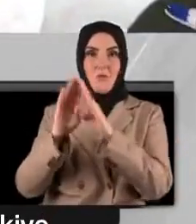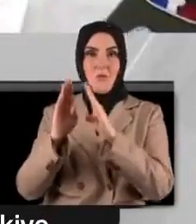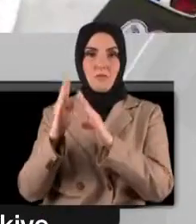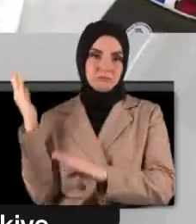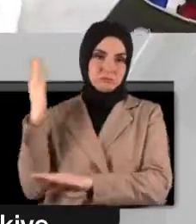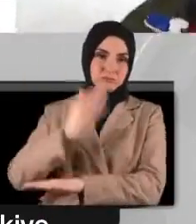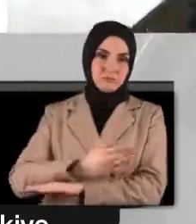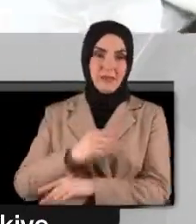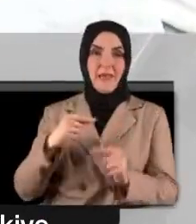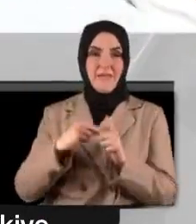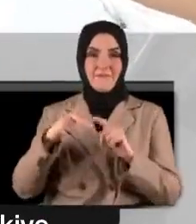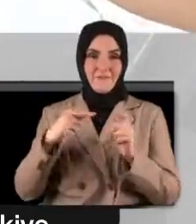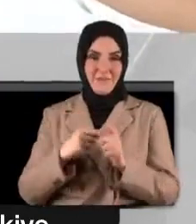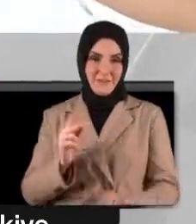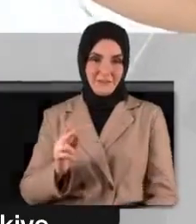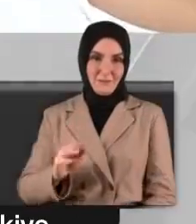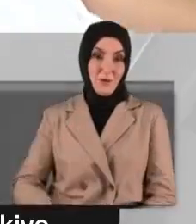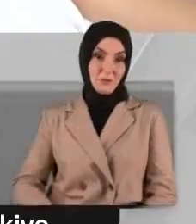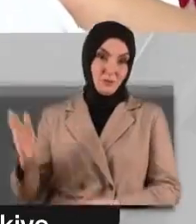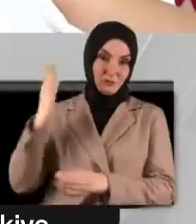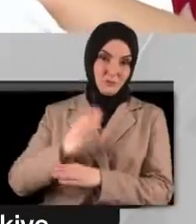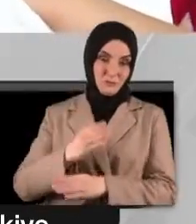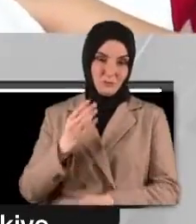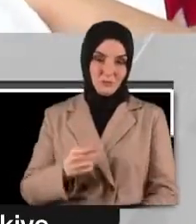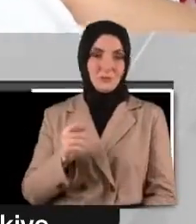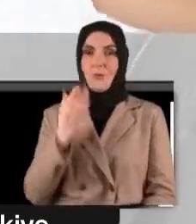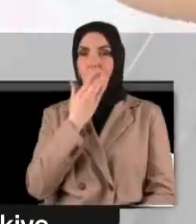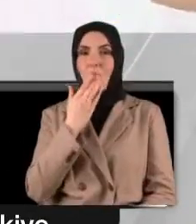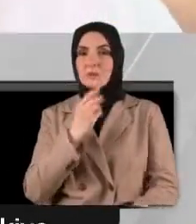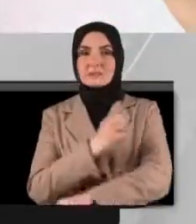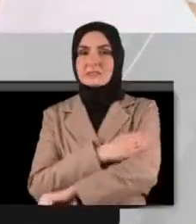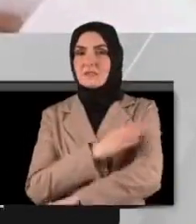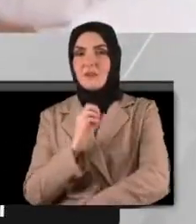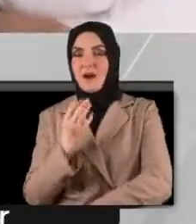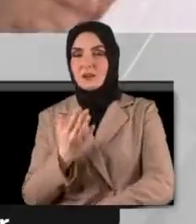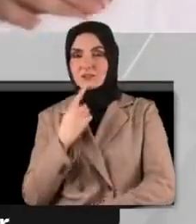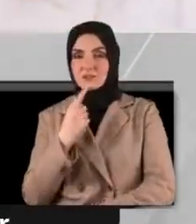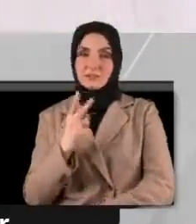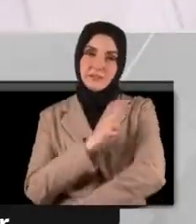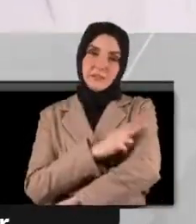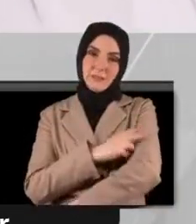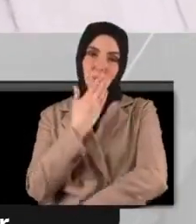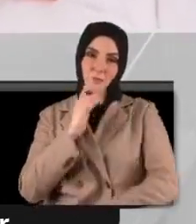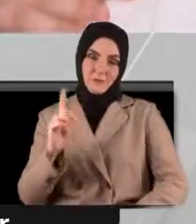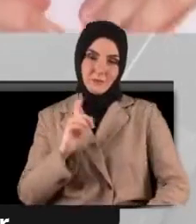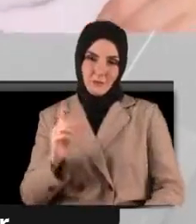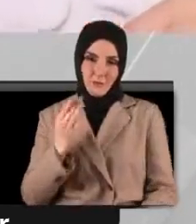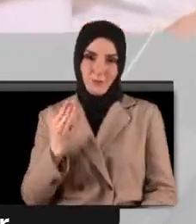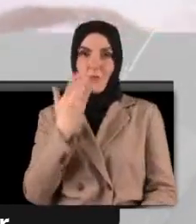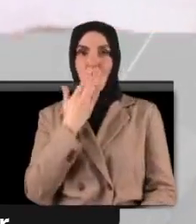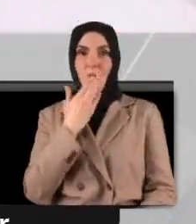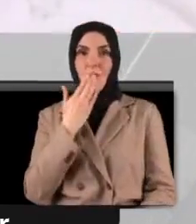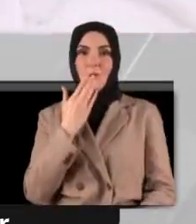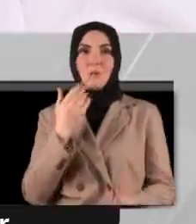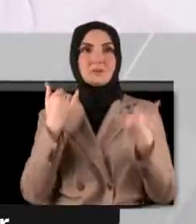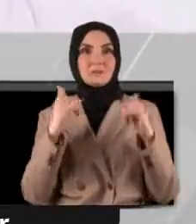Efe'cim kaçıncı sınıfa gidiyorsun? İki. İkinci sınıfa gidiyorsun. Okullarda tam tatildi, senin